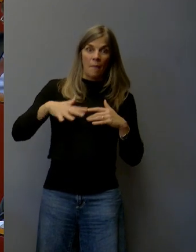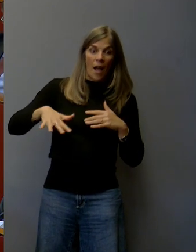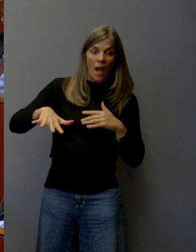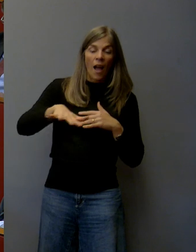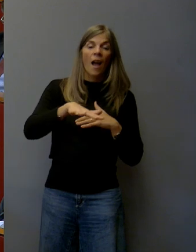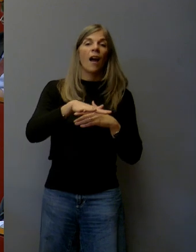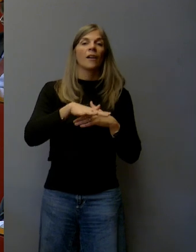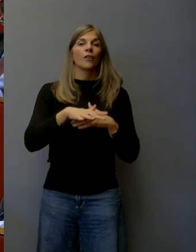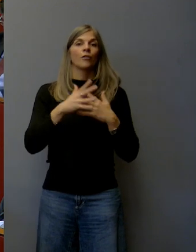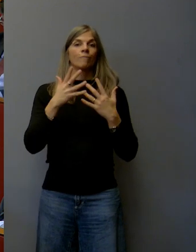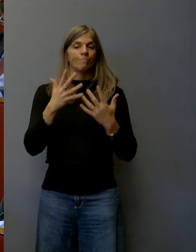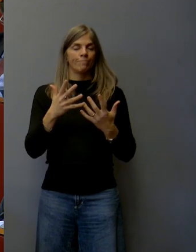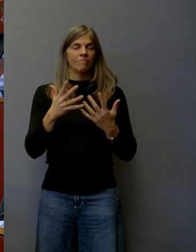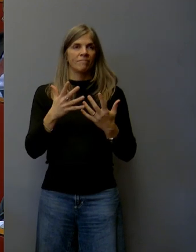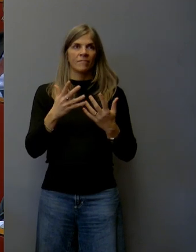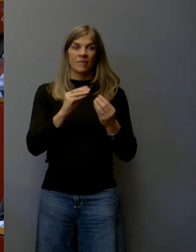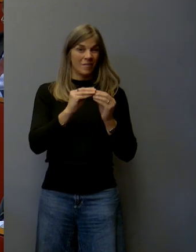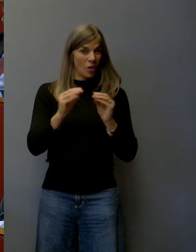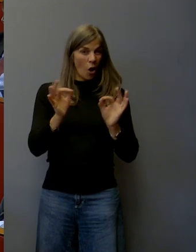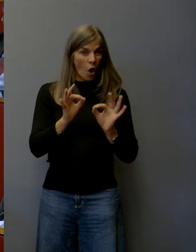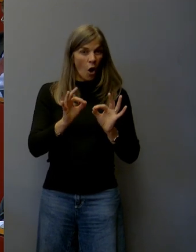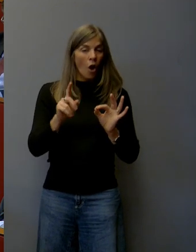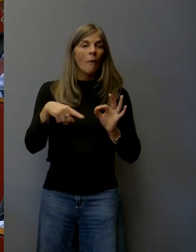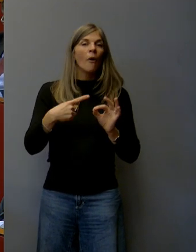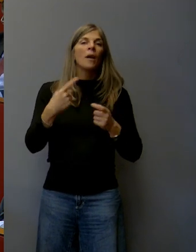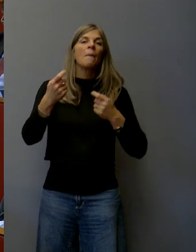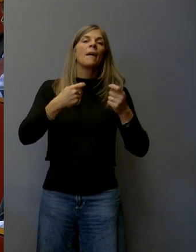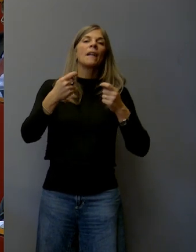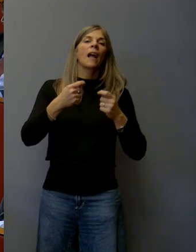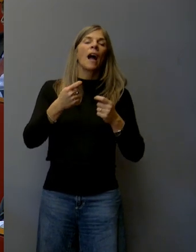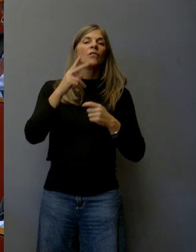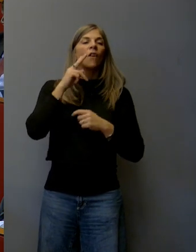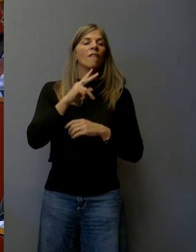avremo poca speranza anche per il mercato di via Bologna quindi